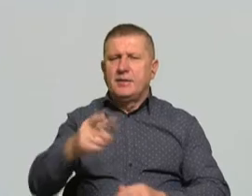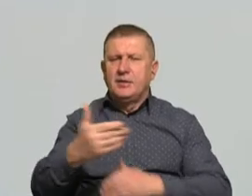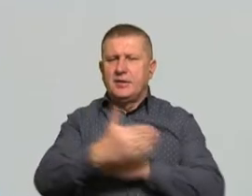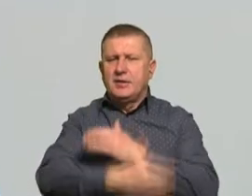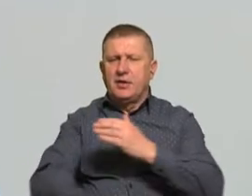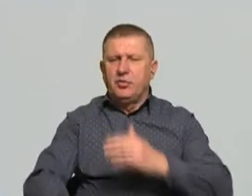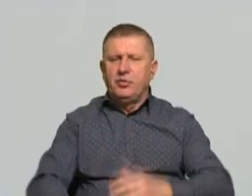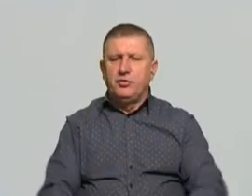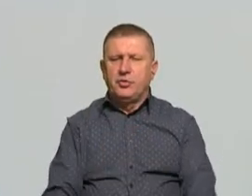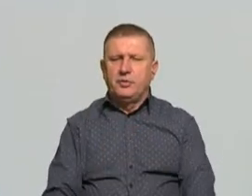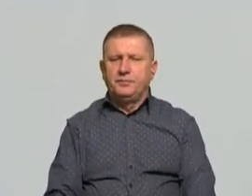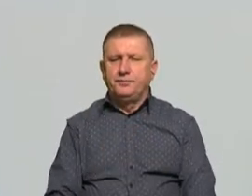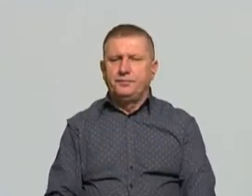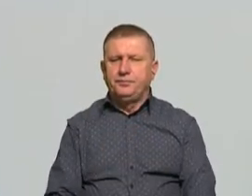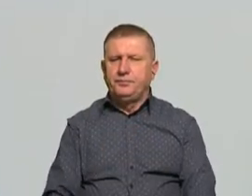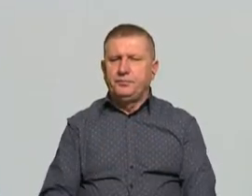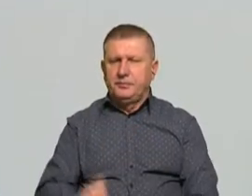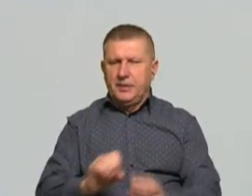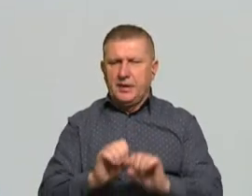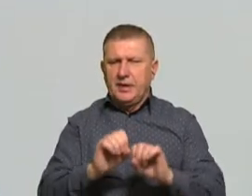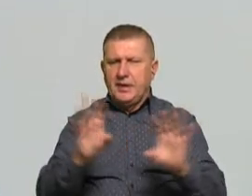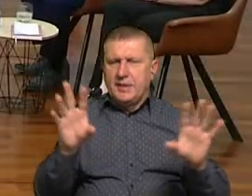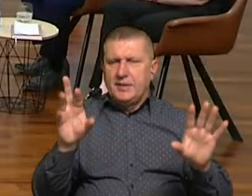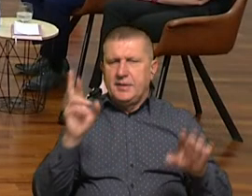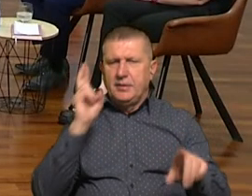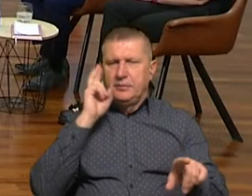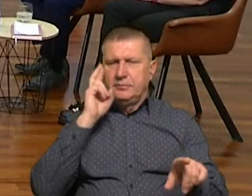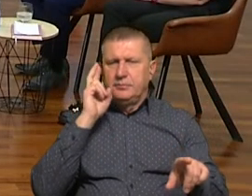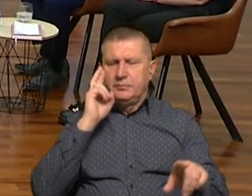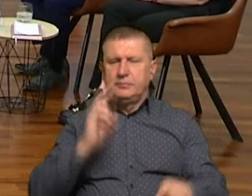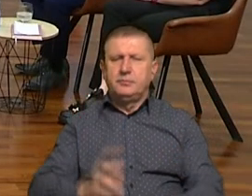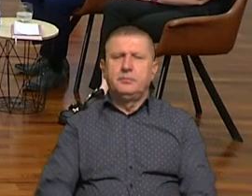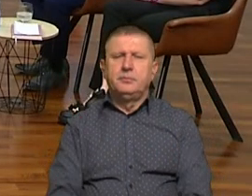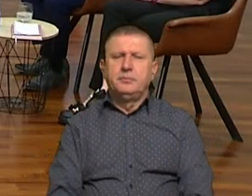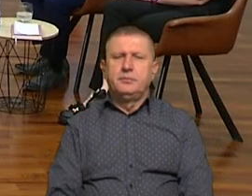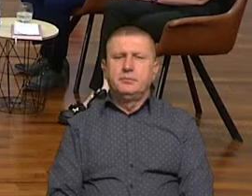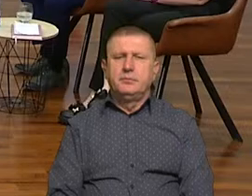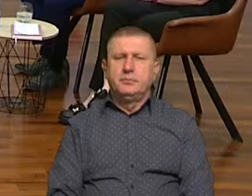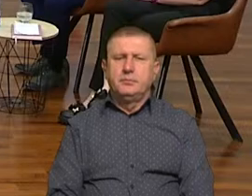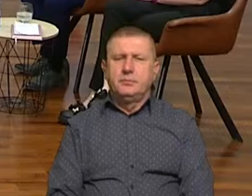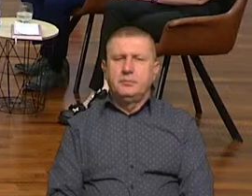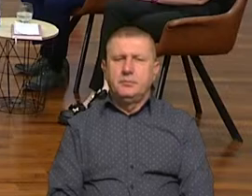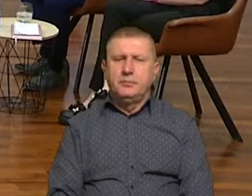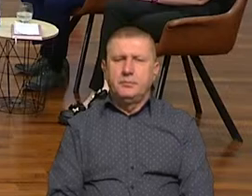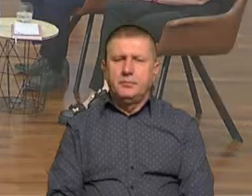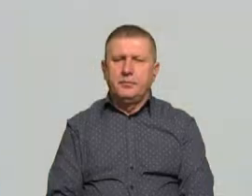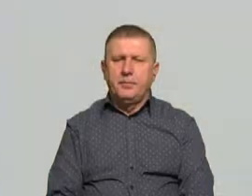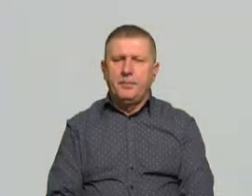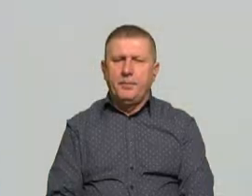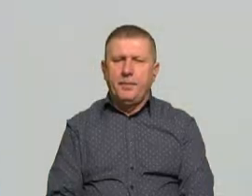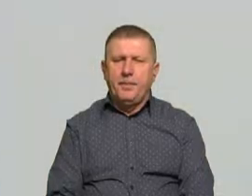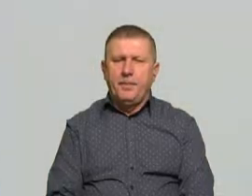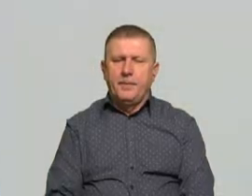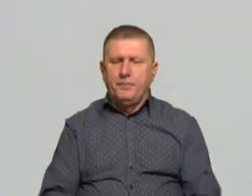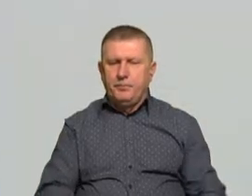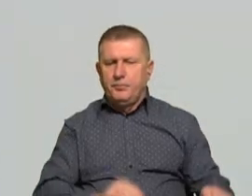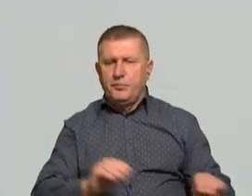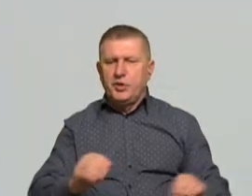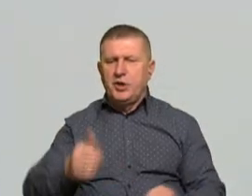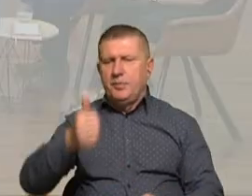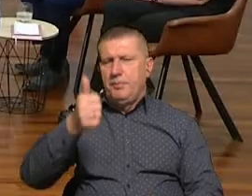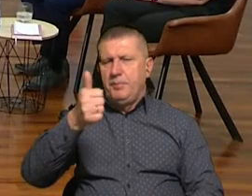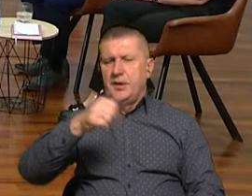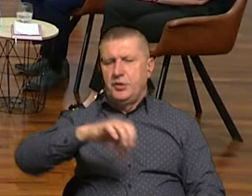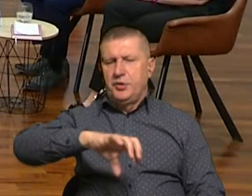zakończy. Czy takie zasady są dla Państwa zrozumiałe? Jak najbardziej. Przejdźmy zatem do bloku